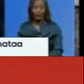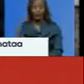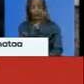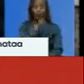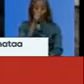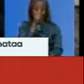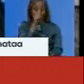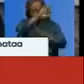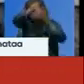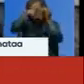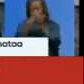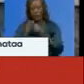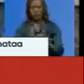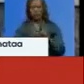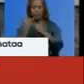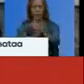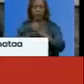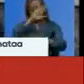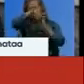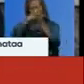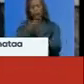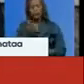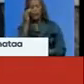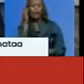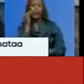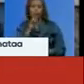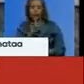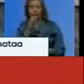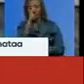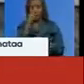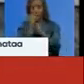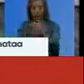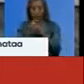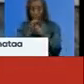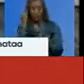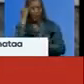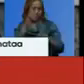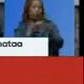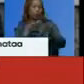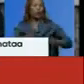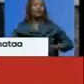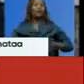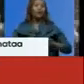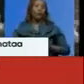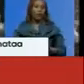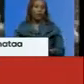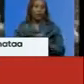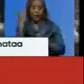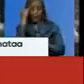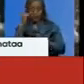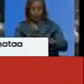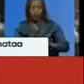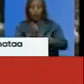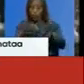ኢትዮጵያ የሁላችን አገር የሁላችን ቤት ናት። በአንድ አገር ውስጥ የሐሳብ ልዩነት ይኖራል። የሐሳብ